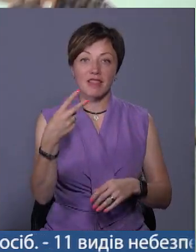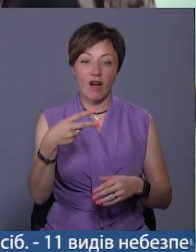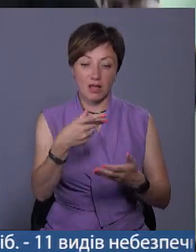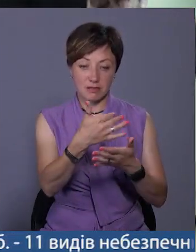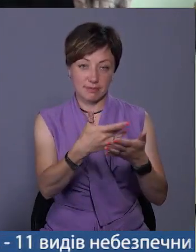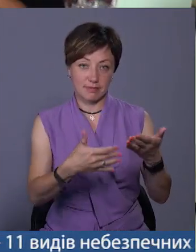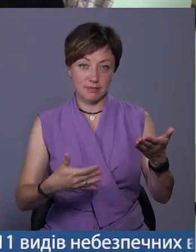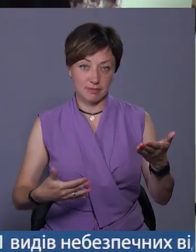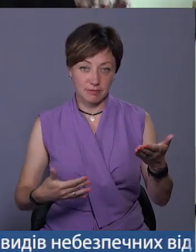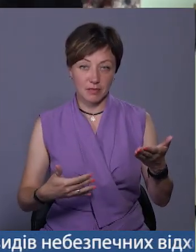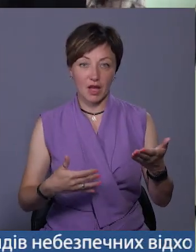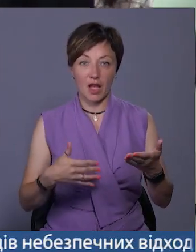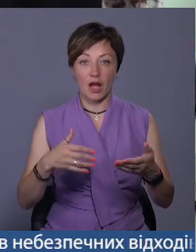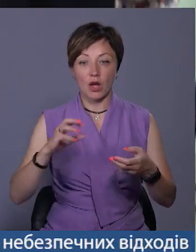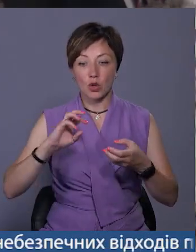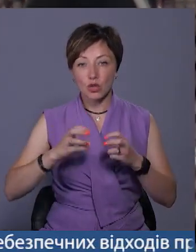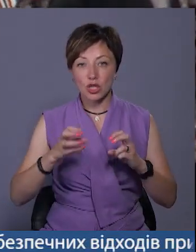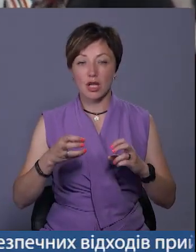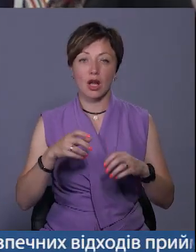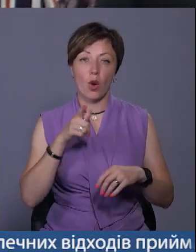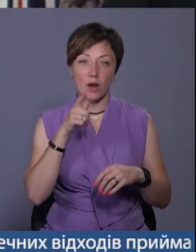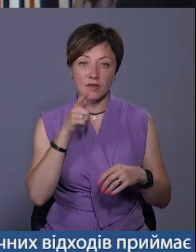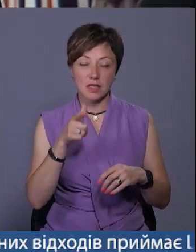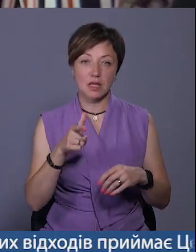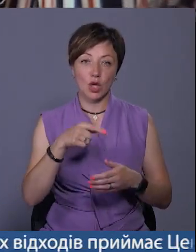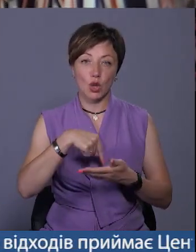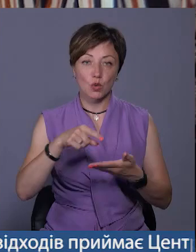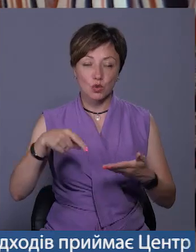20 найменувань. Точилки, олівці, ручки,